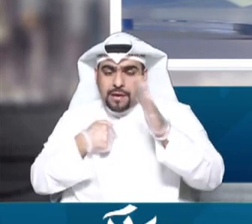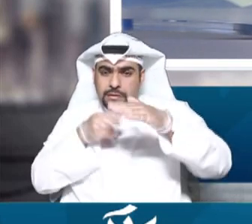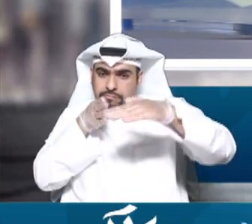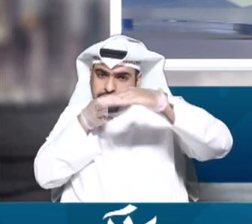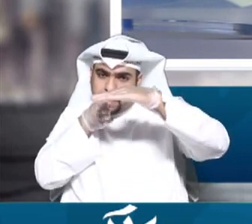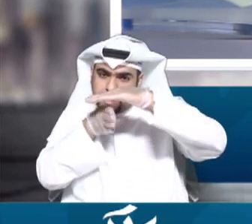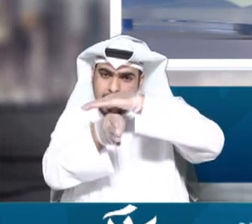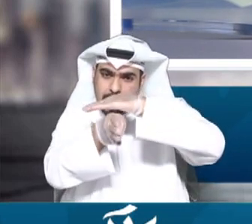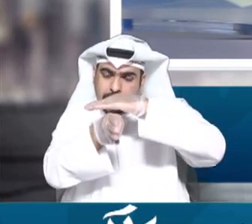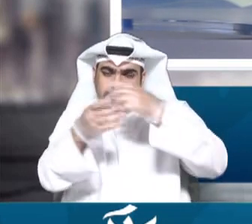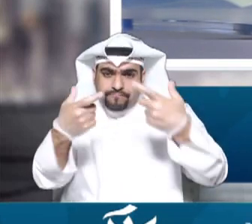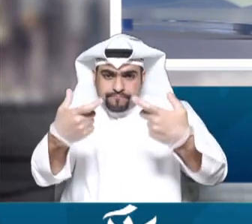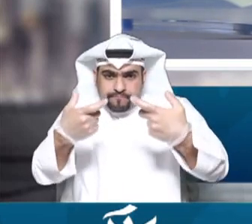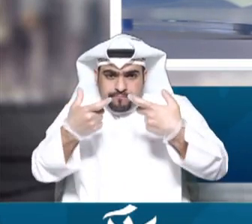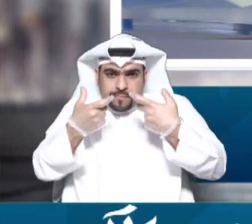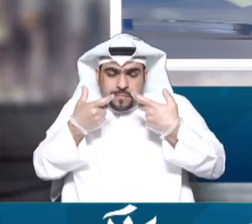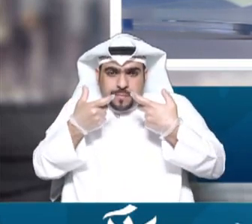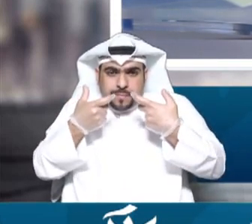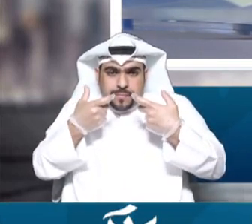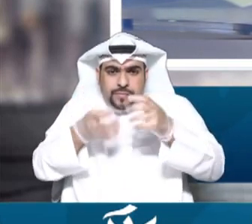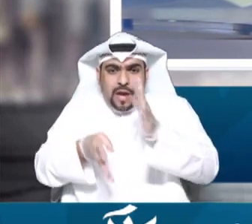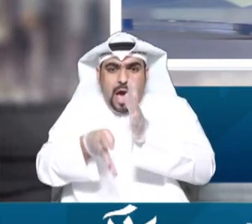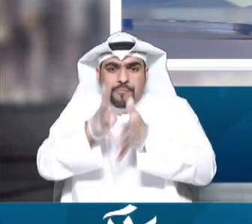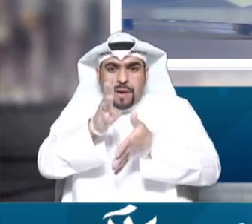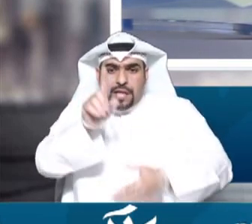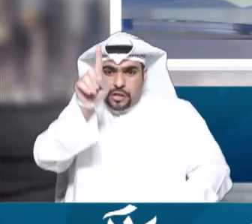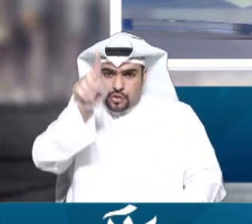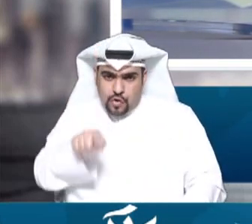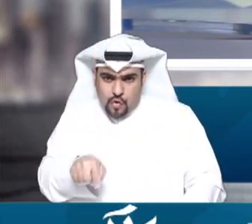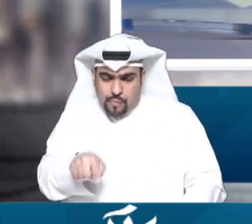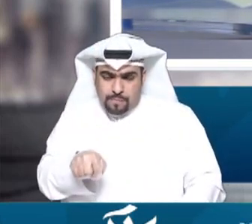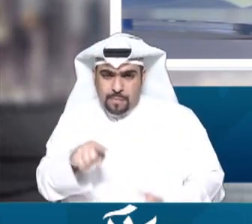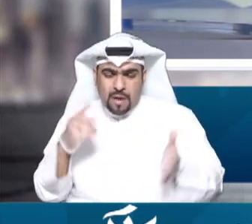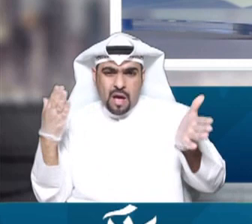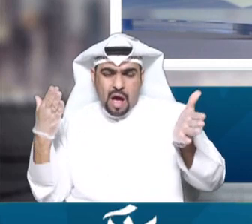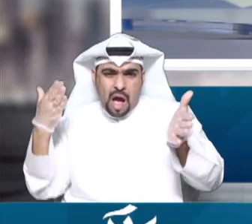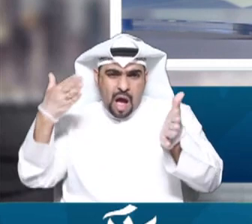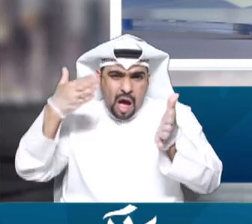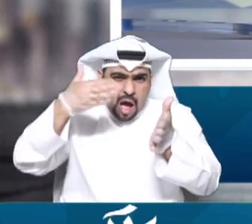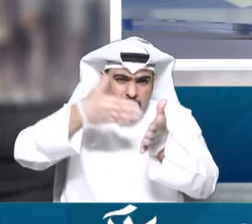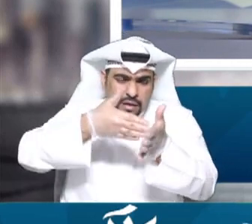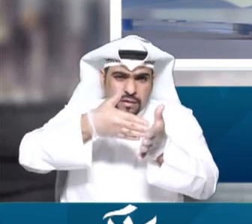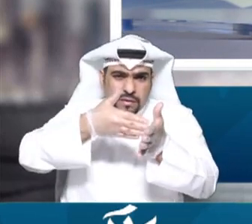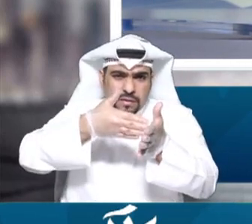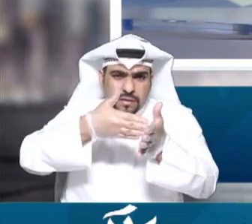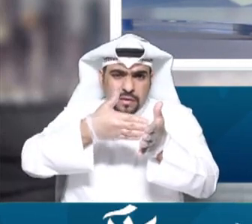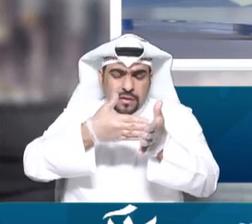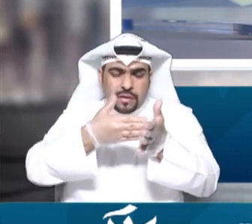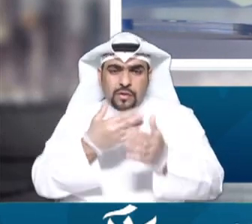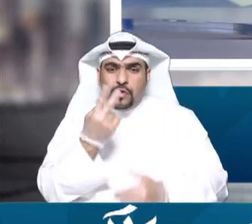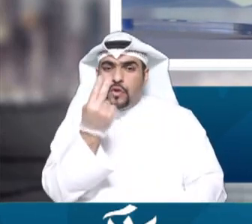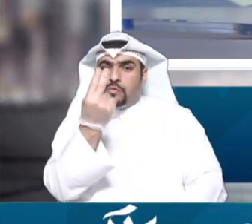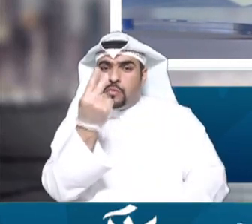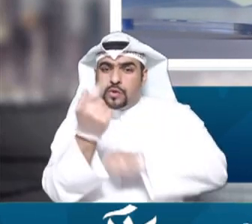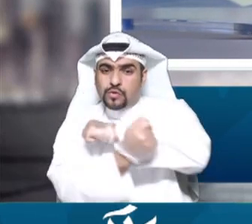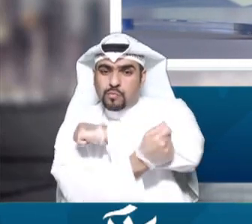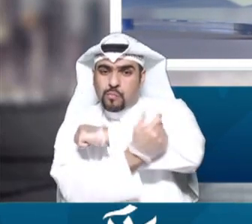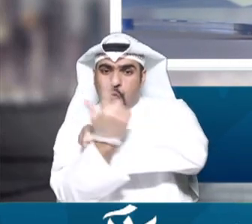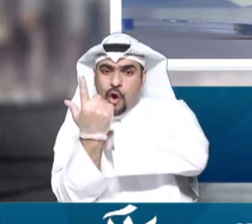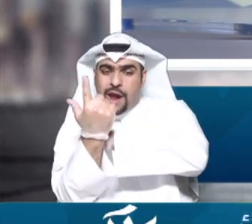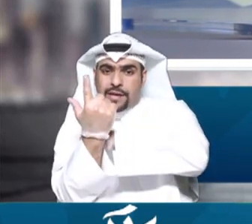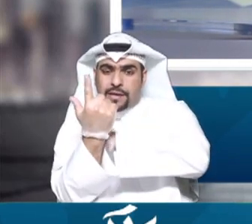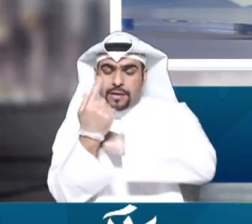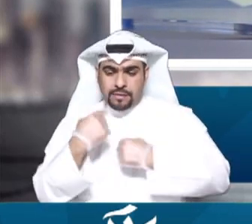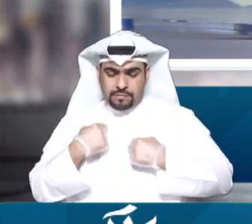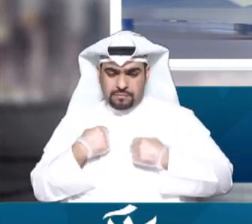وفي نهايات الأسبوعين اللي قاعد فيهم في البيت حسيت في اختلاف في